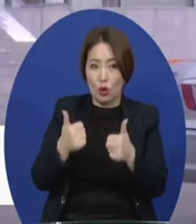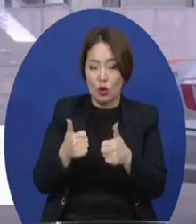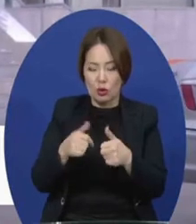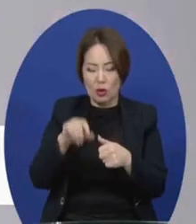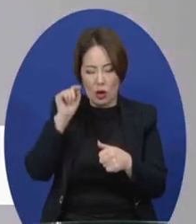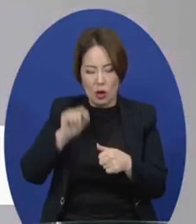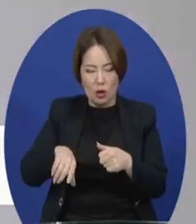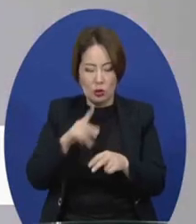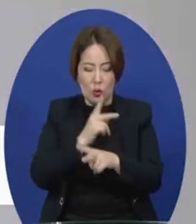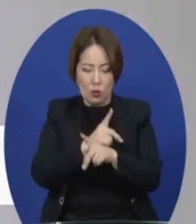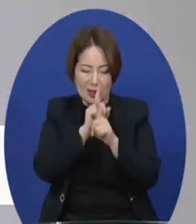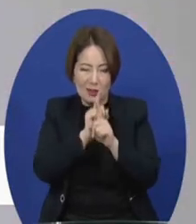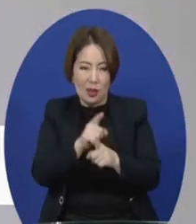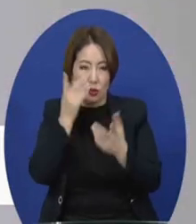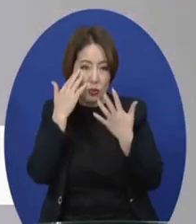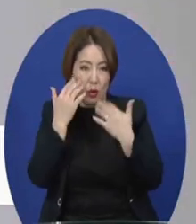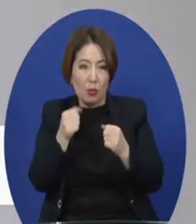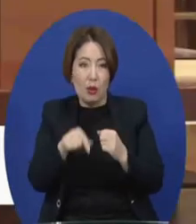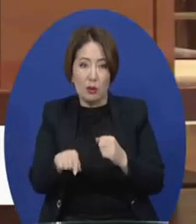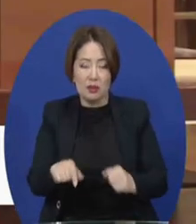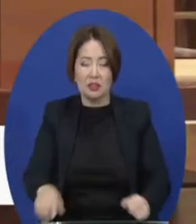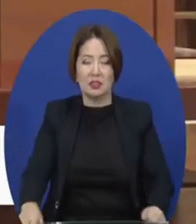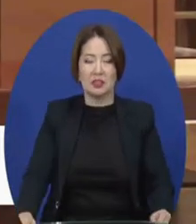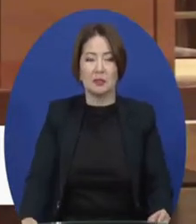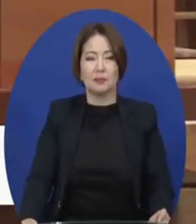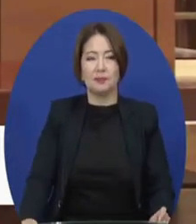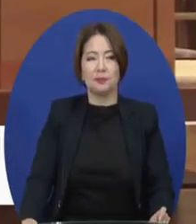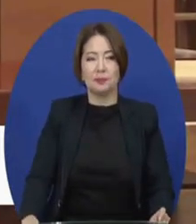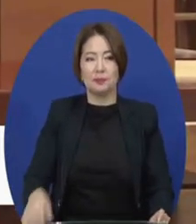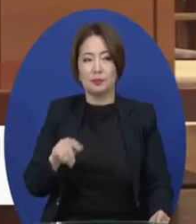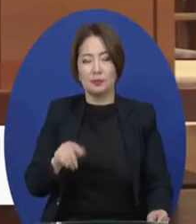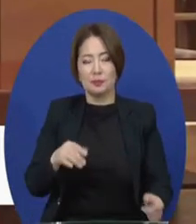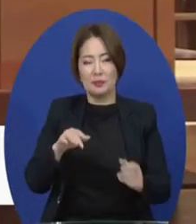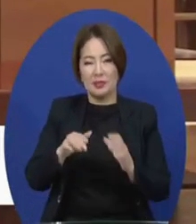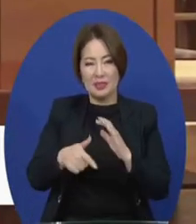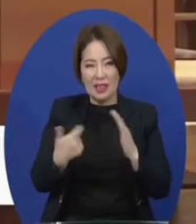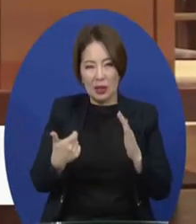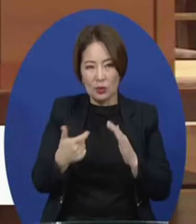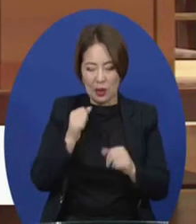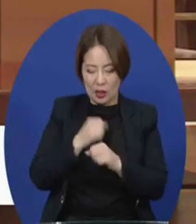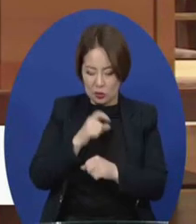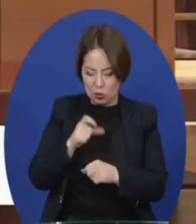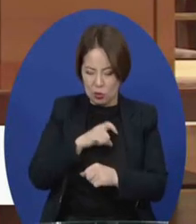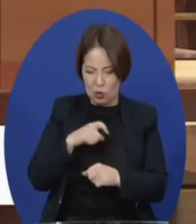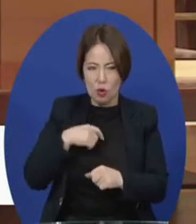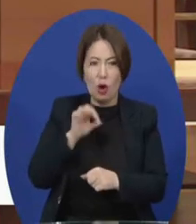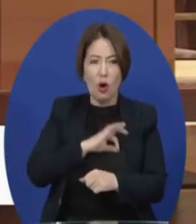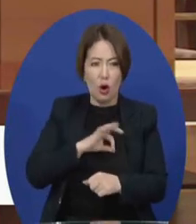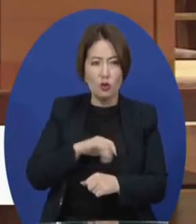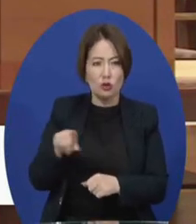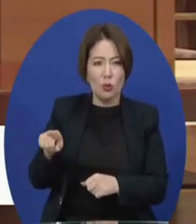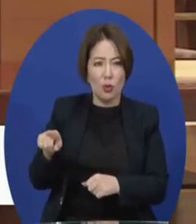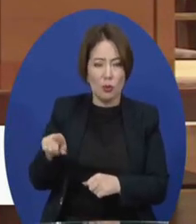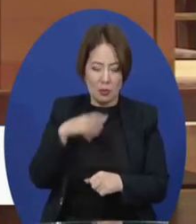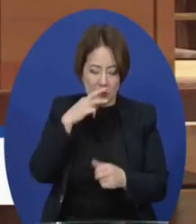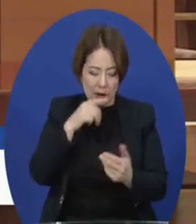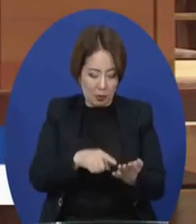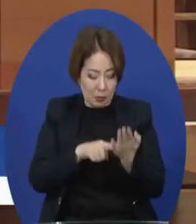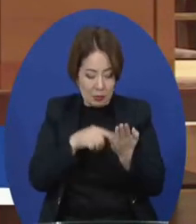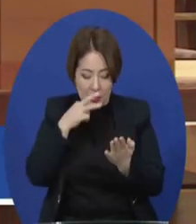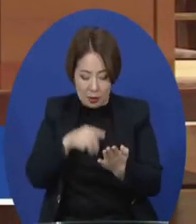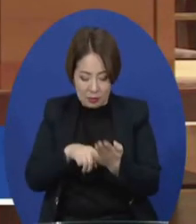дагуу зохион байгуулагддаг гэлээ. Эсвэл одоо татварын ажилтнууд нь очиод энэ гэл тээ тухайн мэдээлэл гарах хүрд бид нар